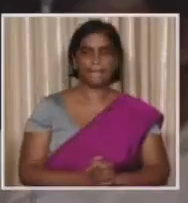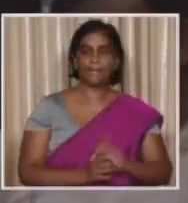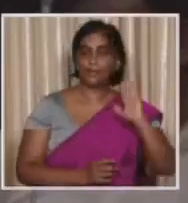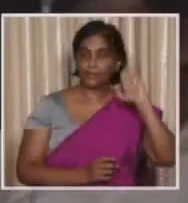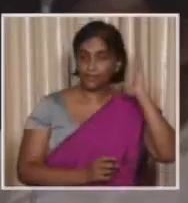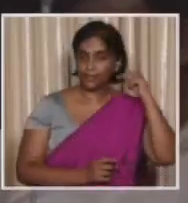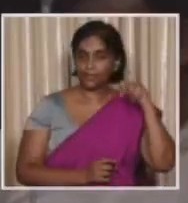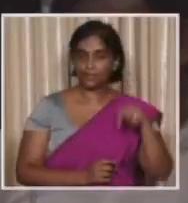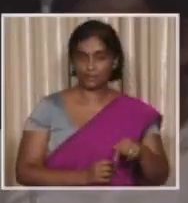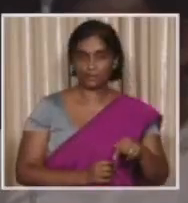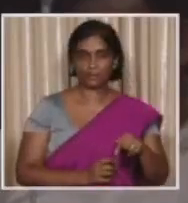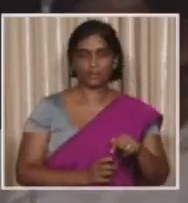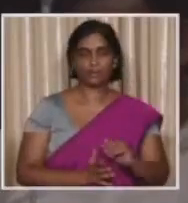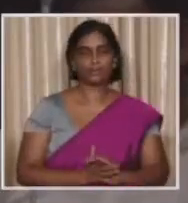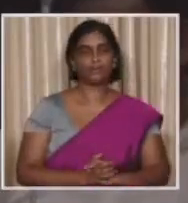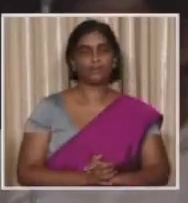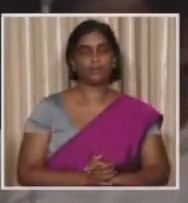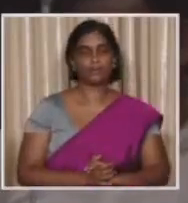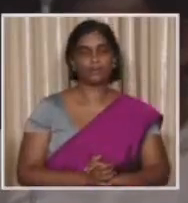സുവിശേഷം അത് ദിവസേ